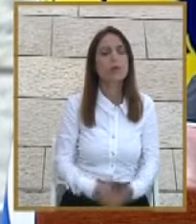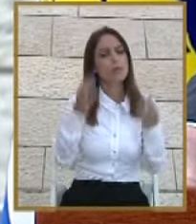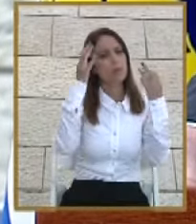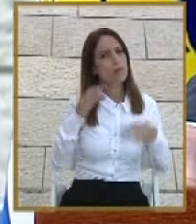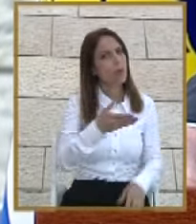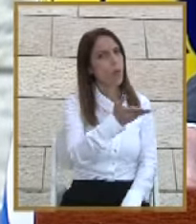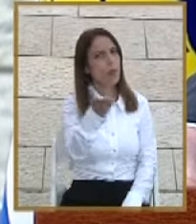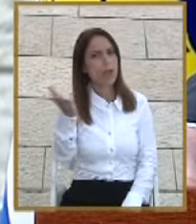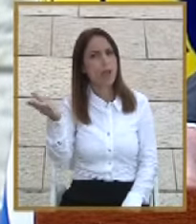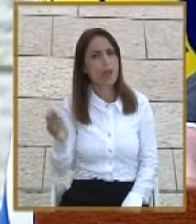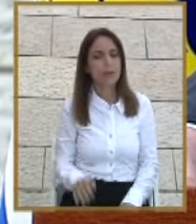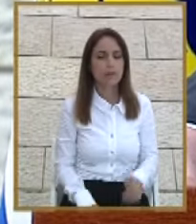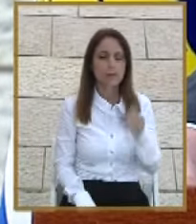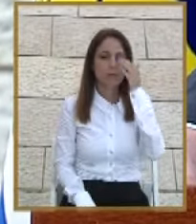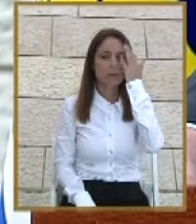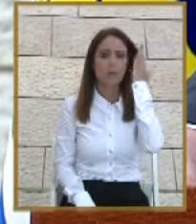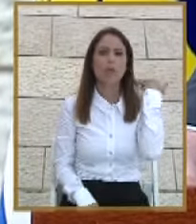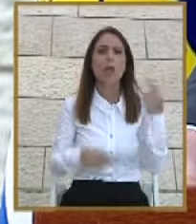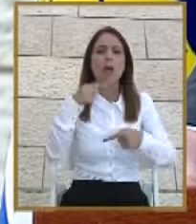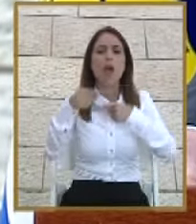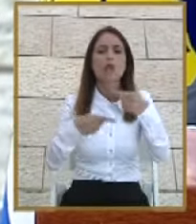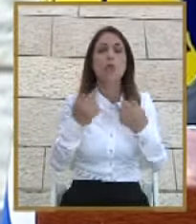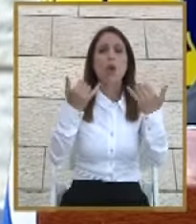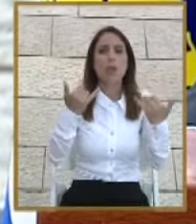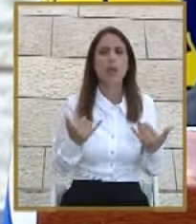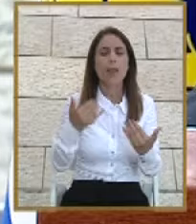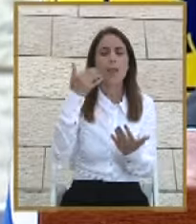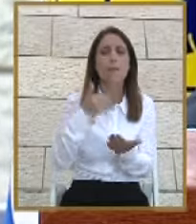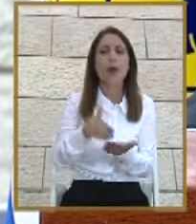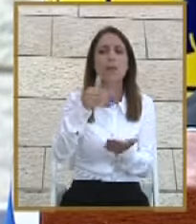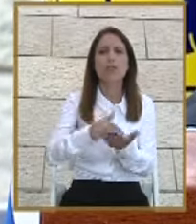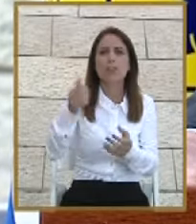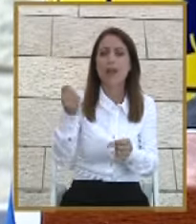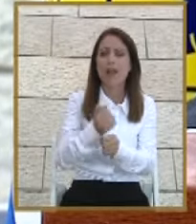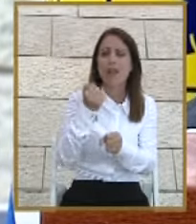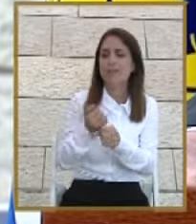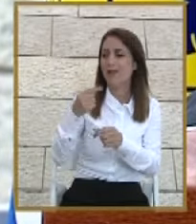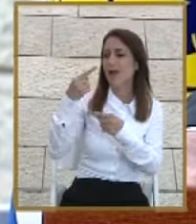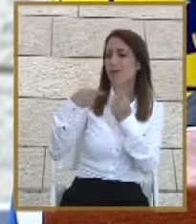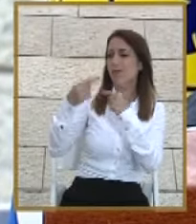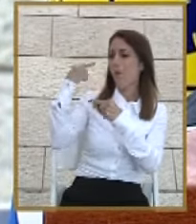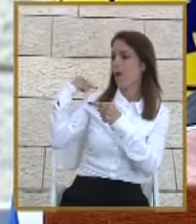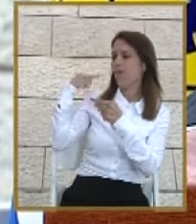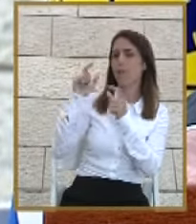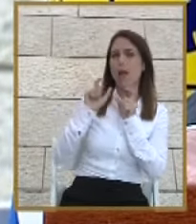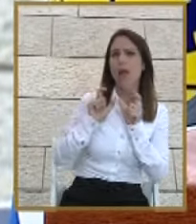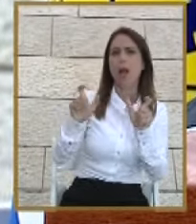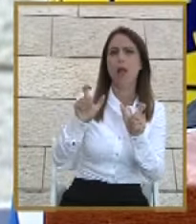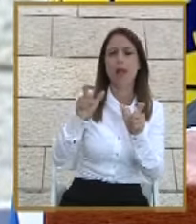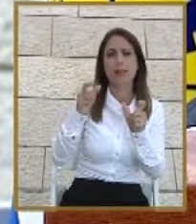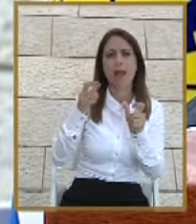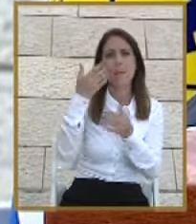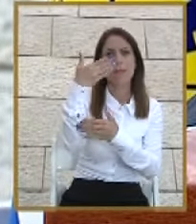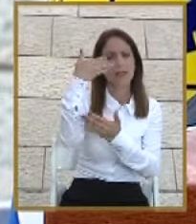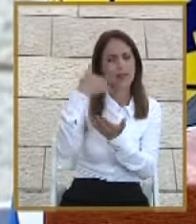מכובדיי, הדור הנוכחי ממשיך את עשיית קודמיו בהגנת המדינה, והוא